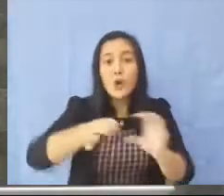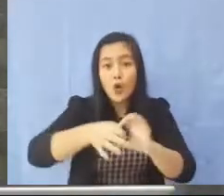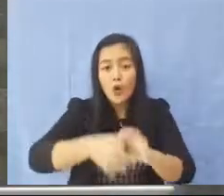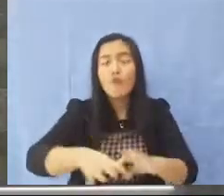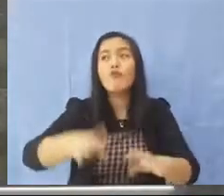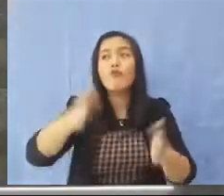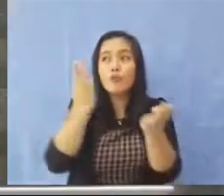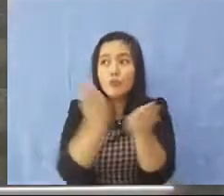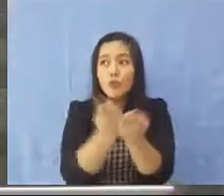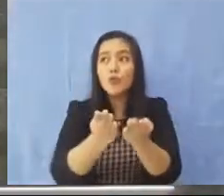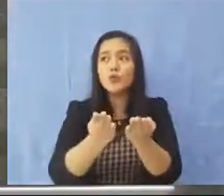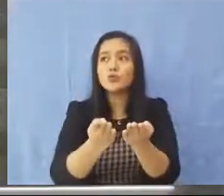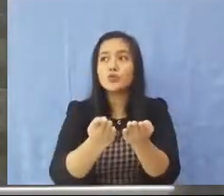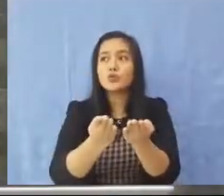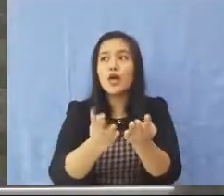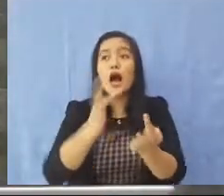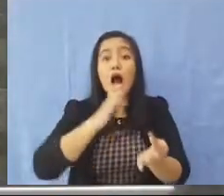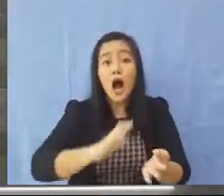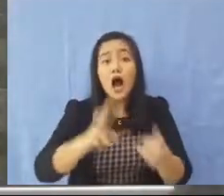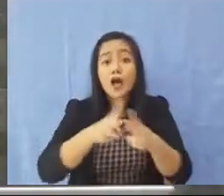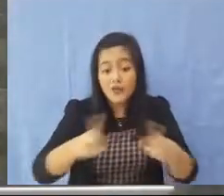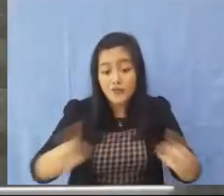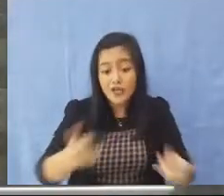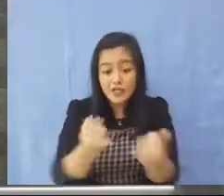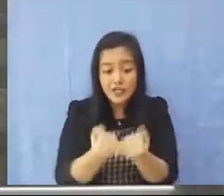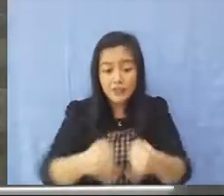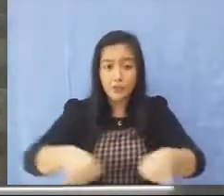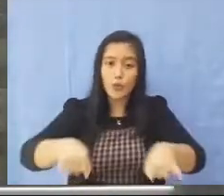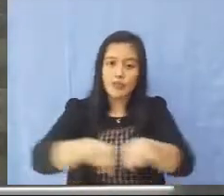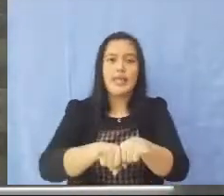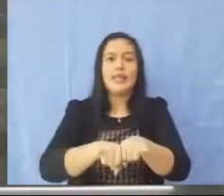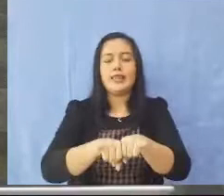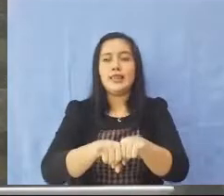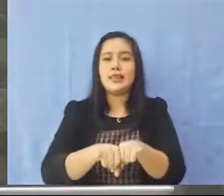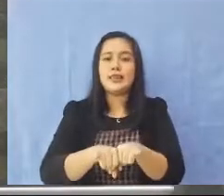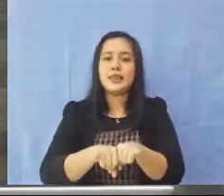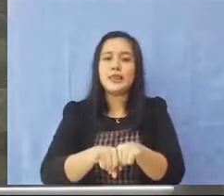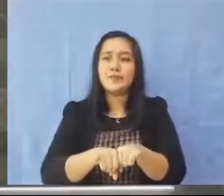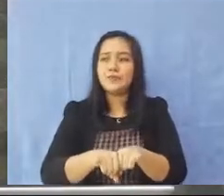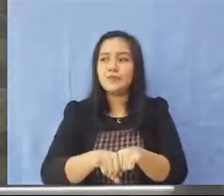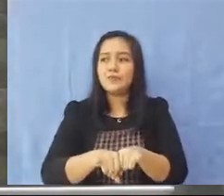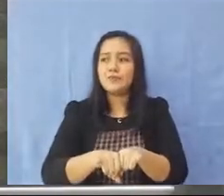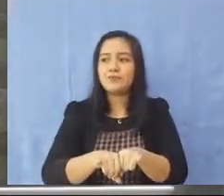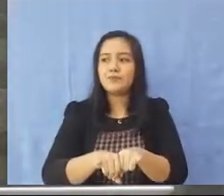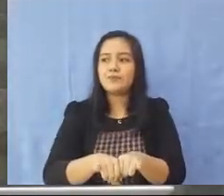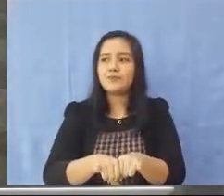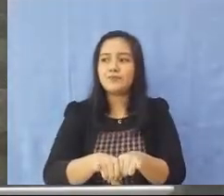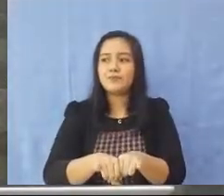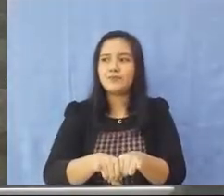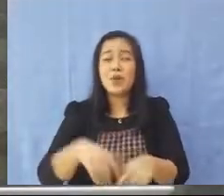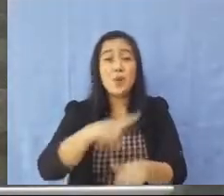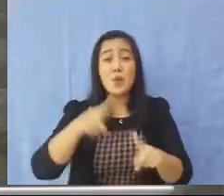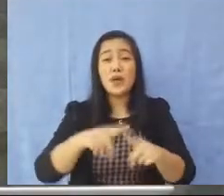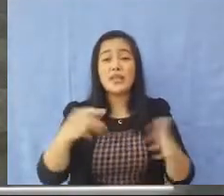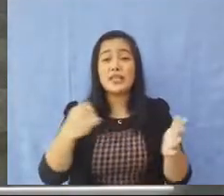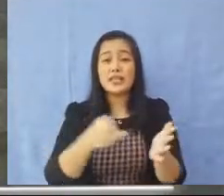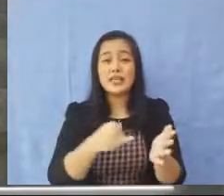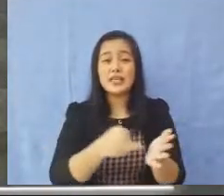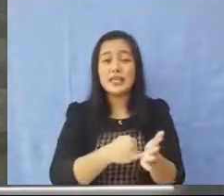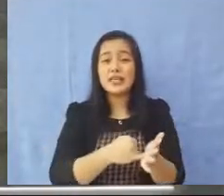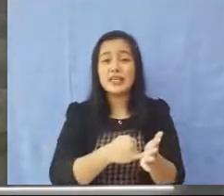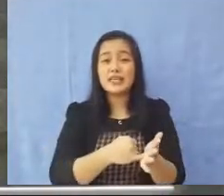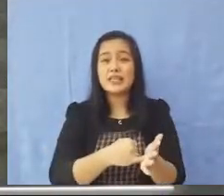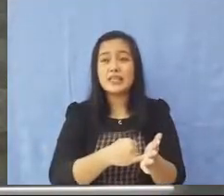Every details in every books of the Bible ay importante pagdating sa ating pong pananampalataya